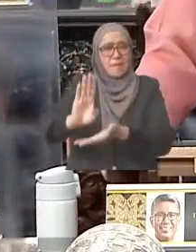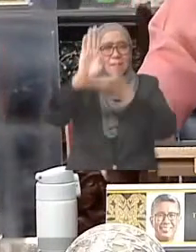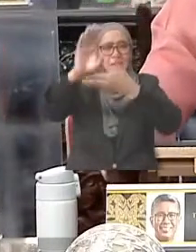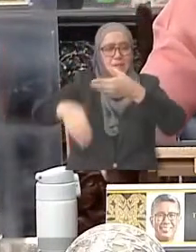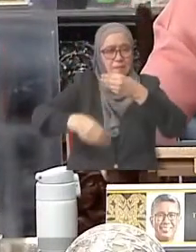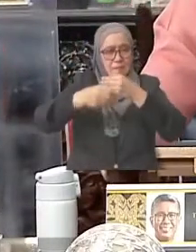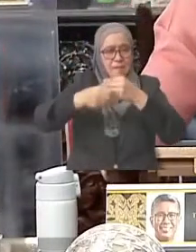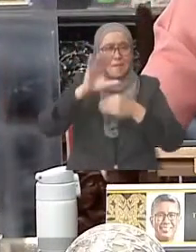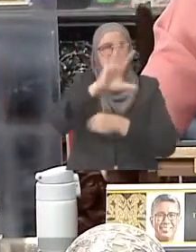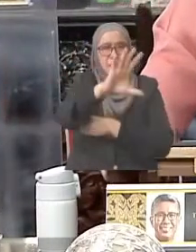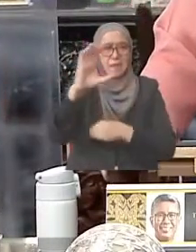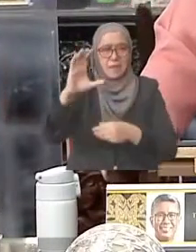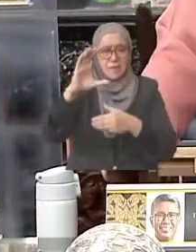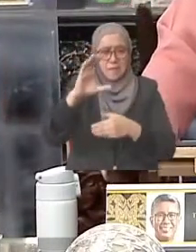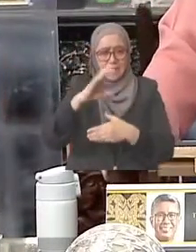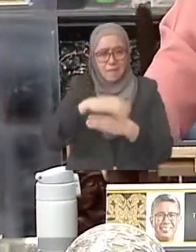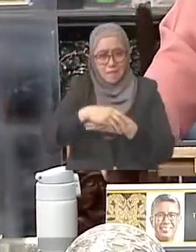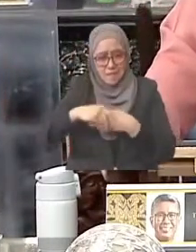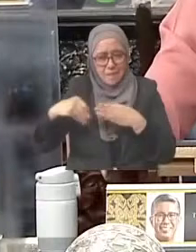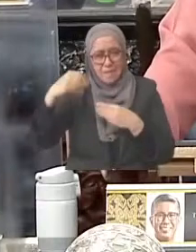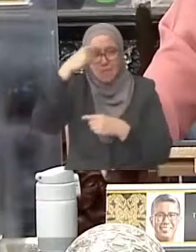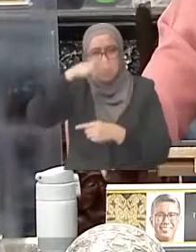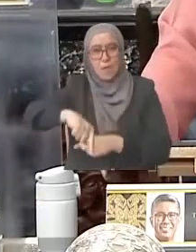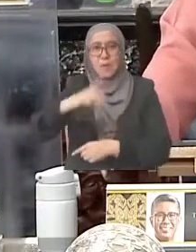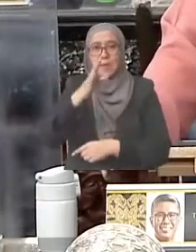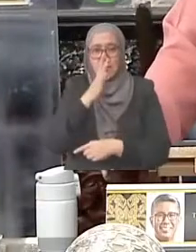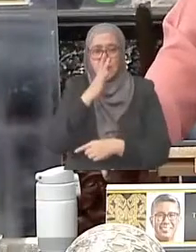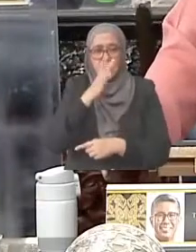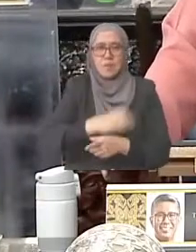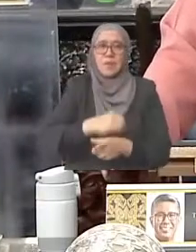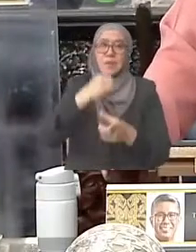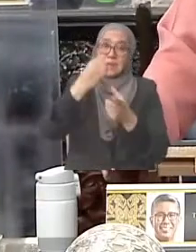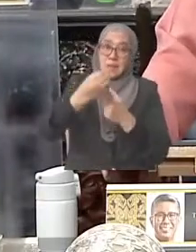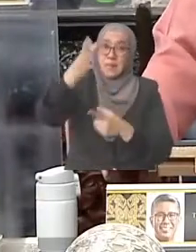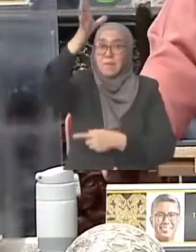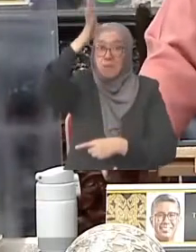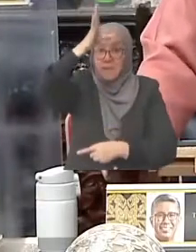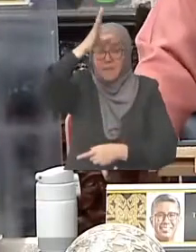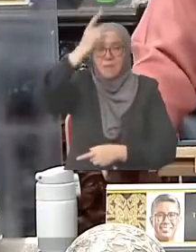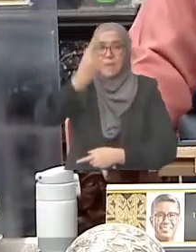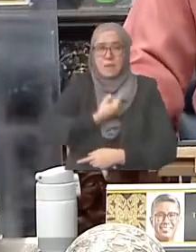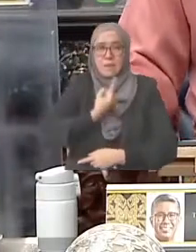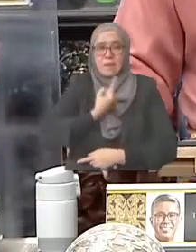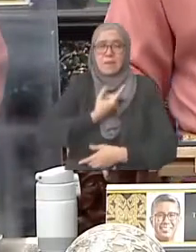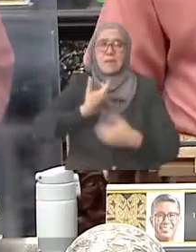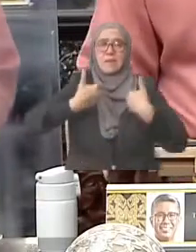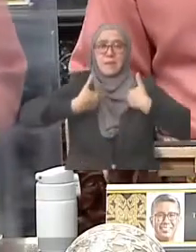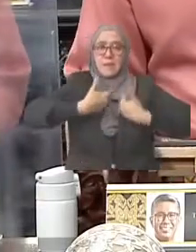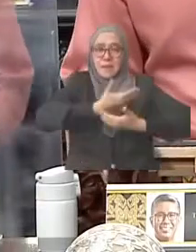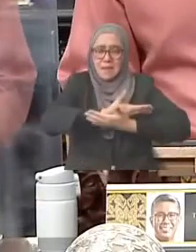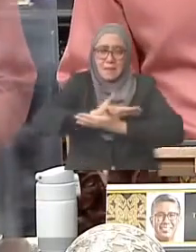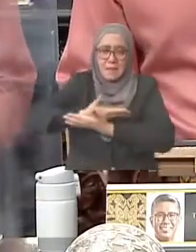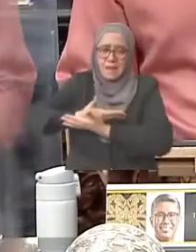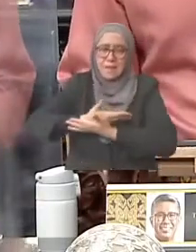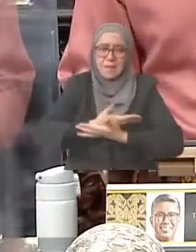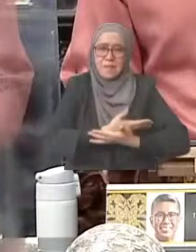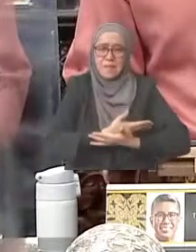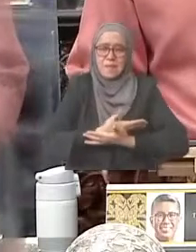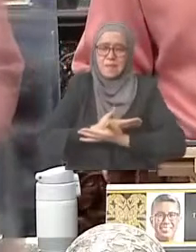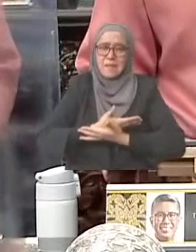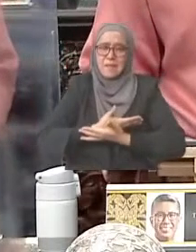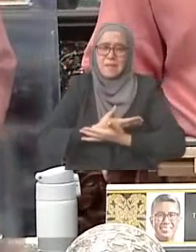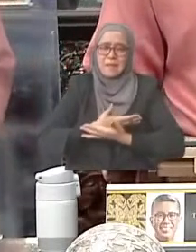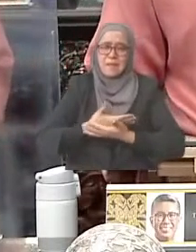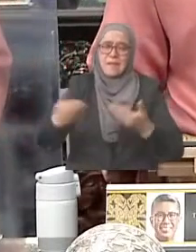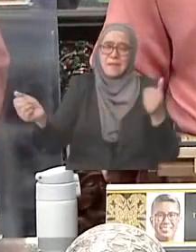500 Ringgit lagi kepada ibu atau bapak tunggal yang mempunyai anak tanggungan dan berpendapatan bulanan